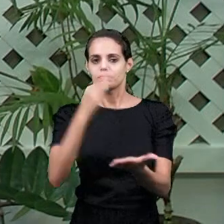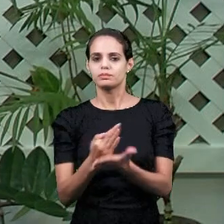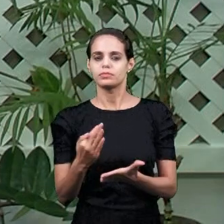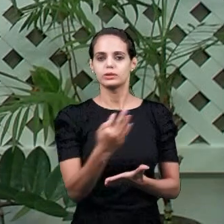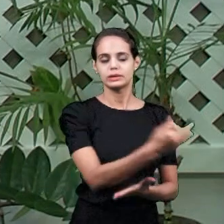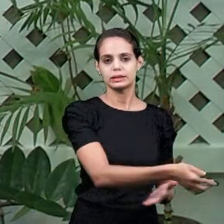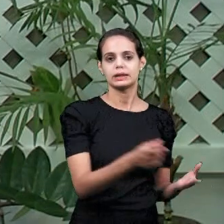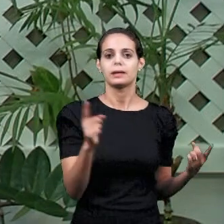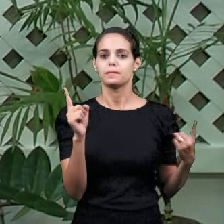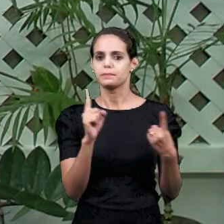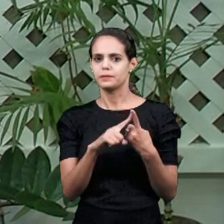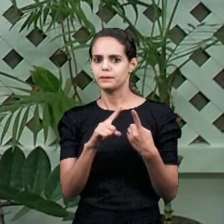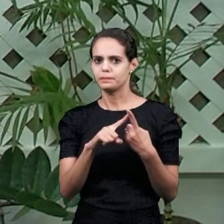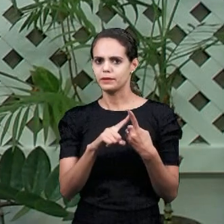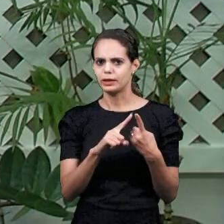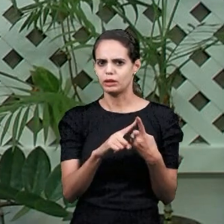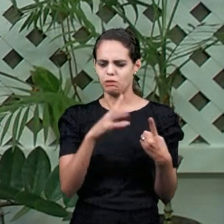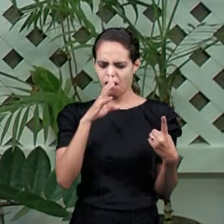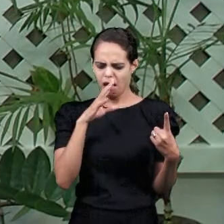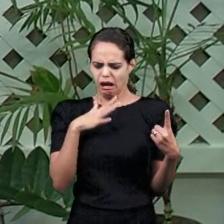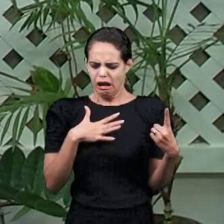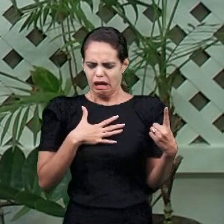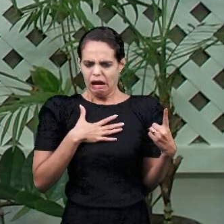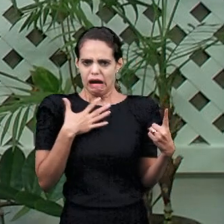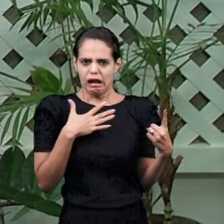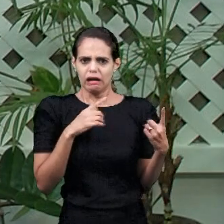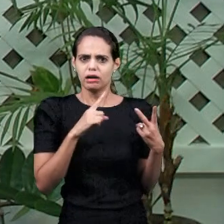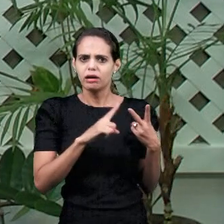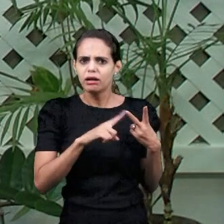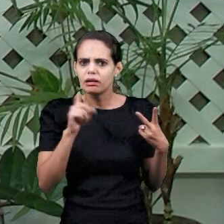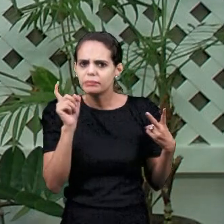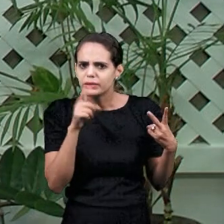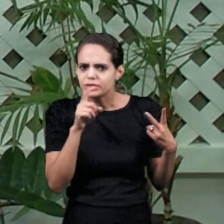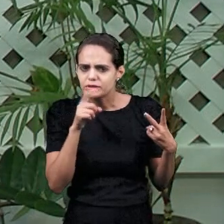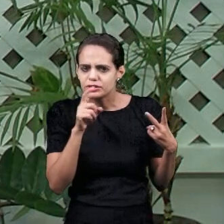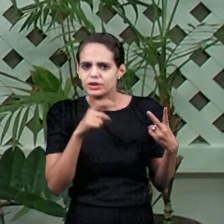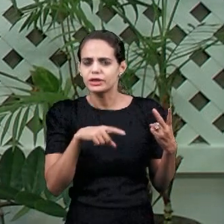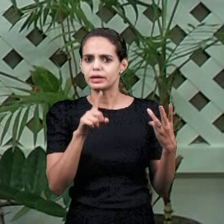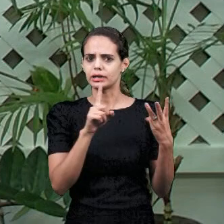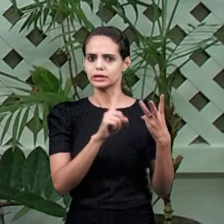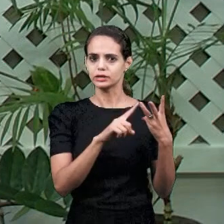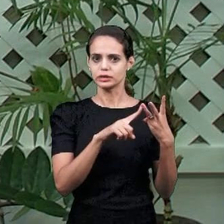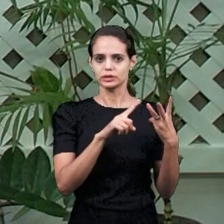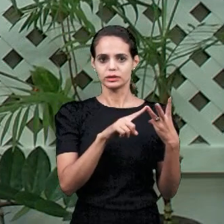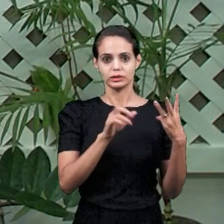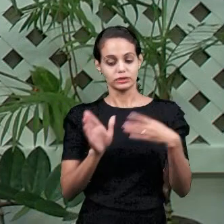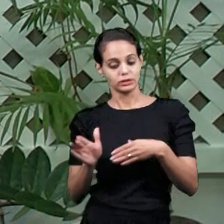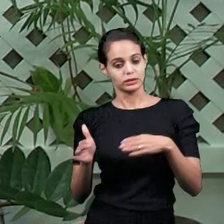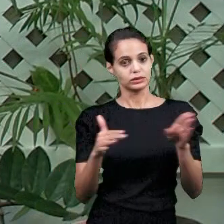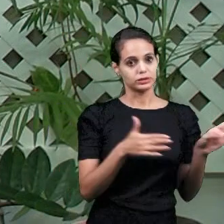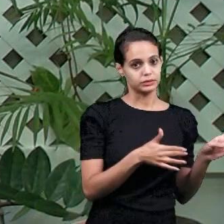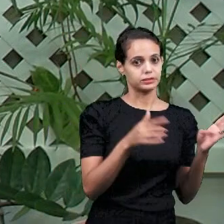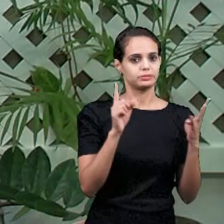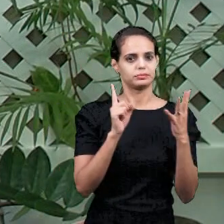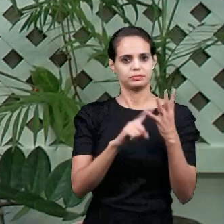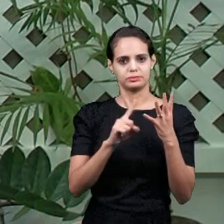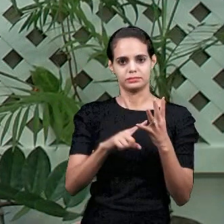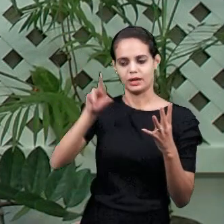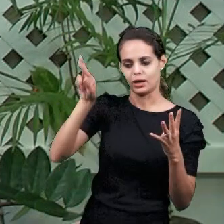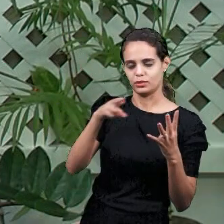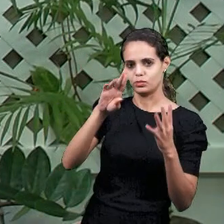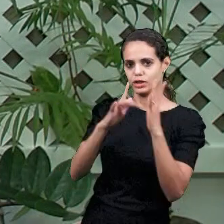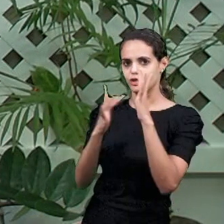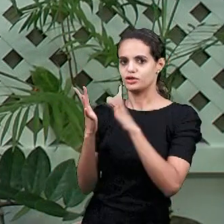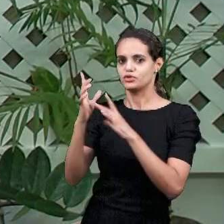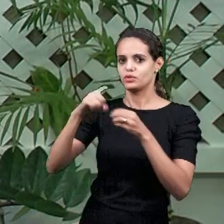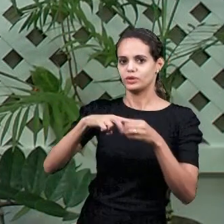essaye d'empêcher la vérité d'évangile. Quatrième, il essaye d'annuler la venue de Jésus en mettant les gens dans le monde. La paix du